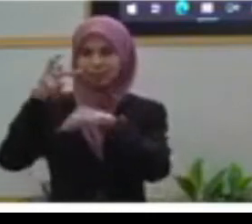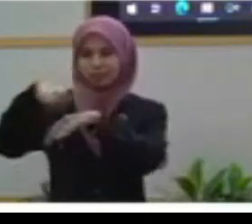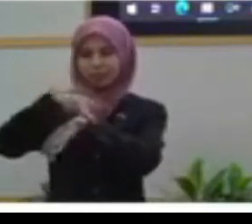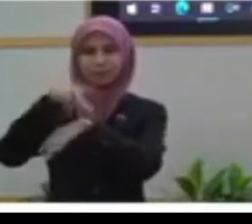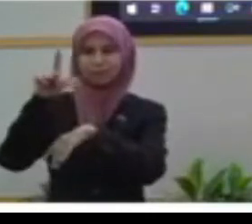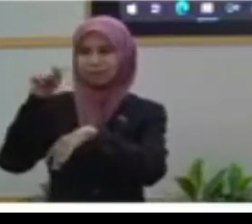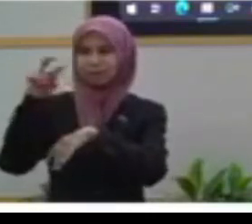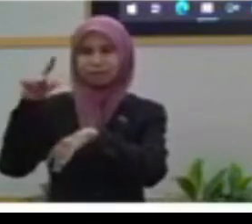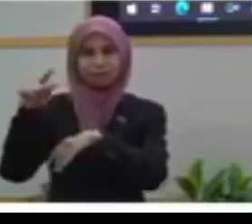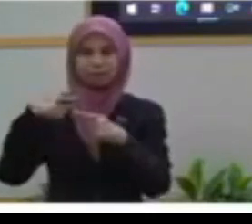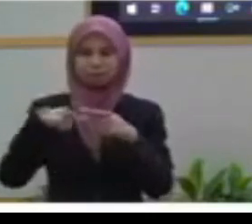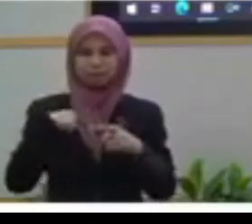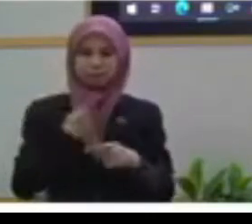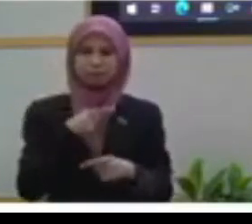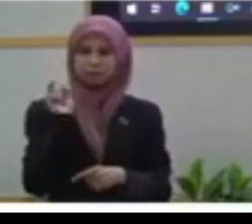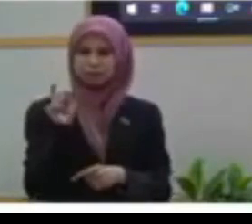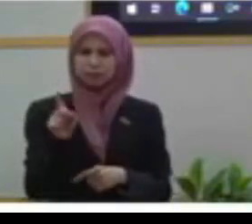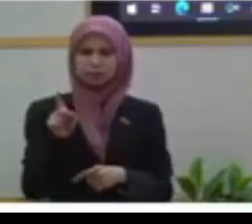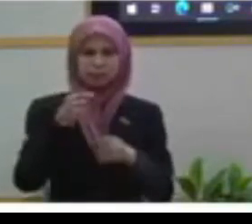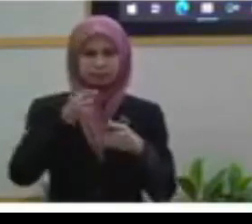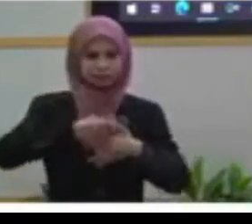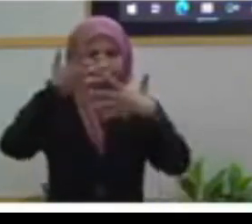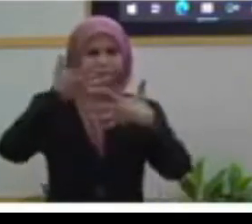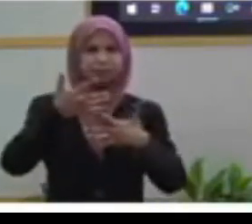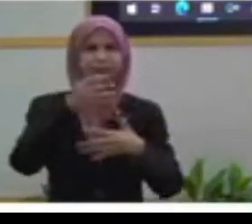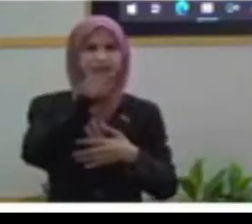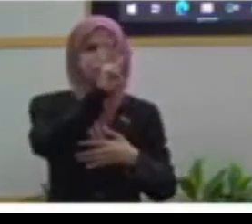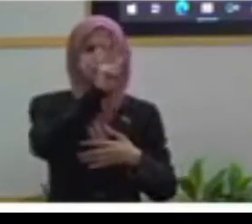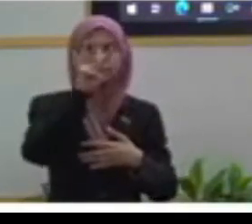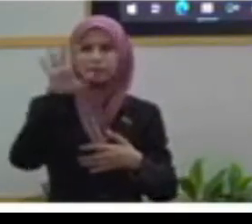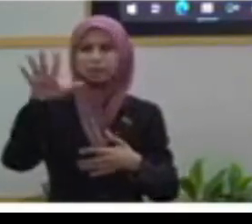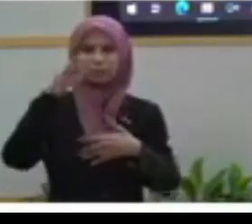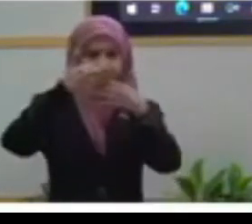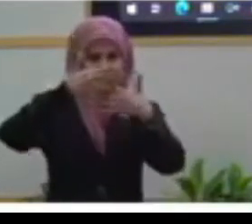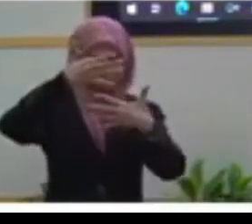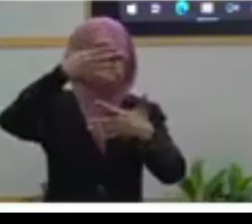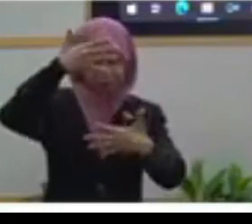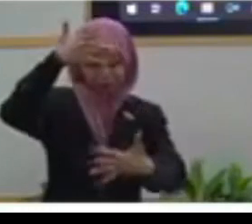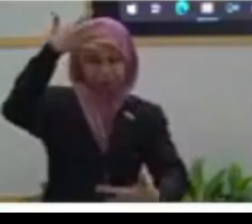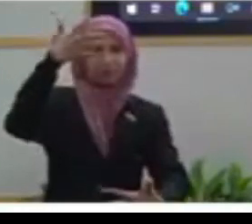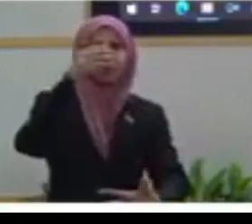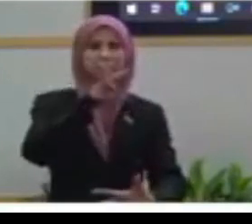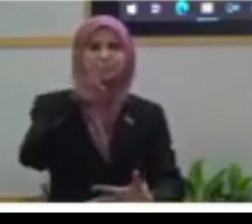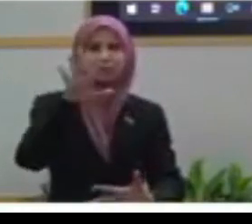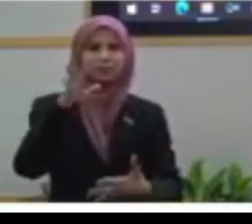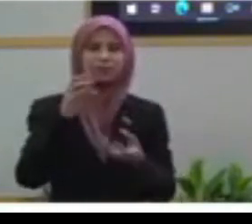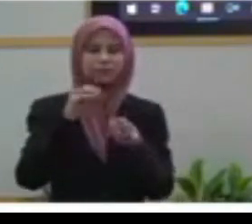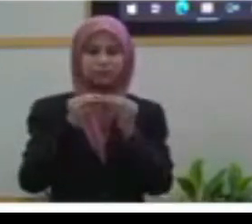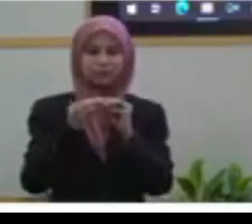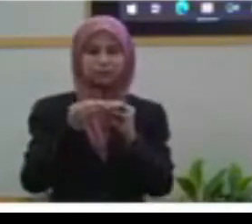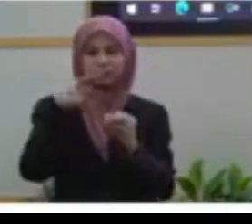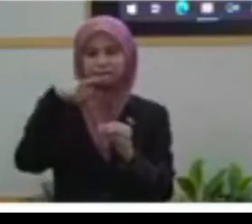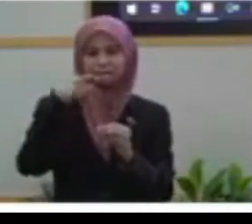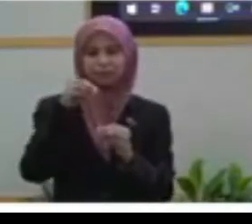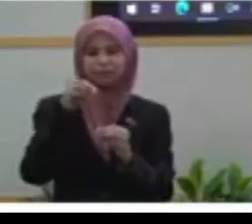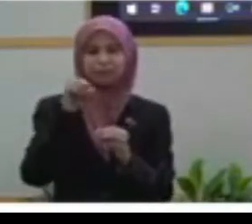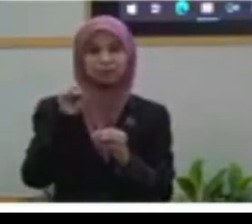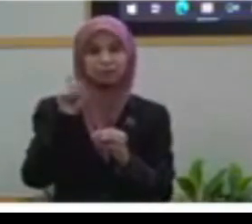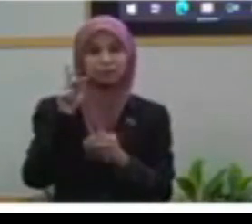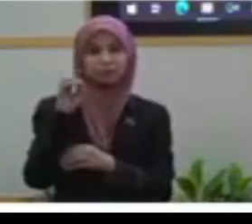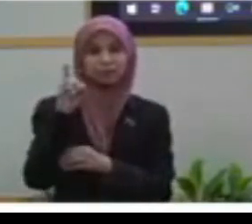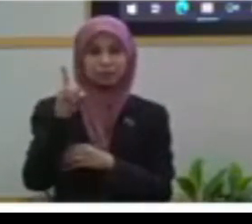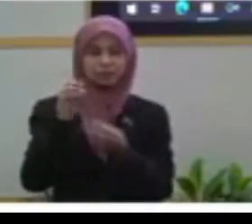Bila pegawai kita search database 445, dia akan dapat semua sekali. Postcode, daerah,